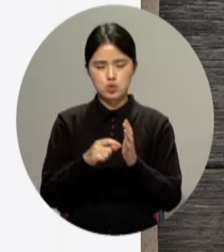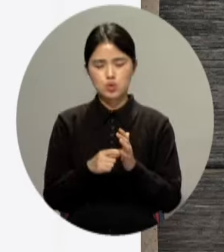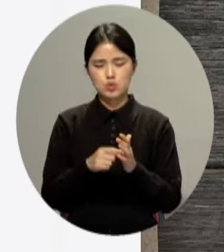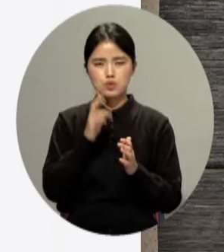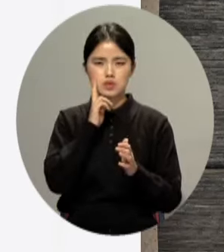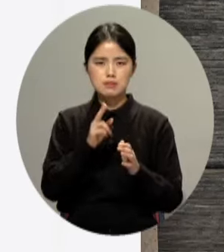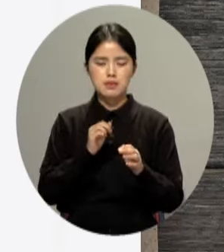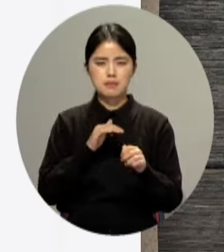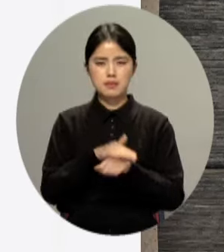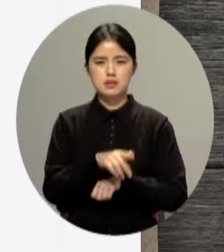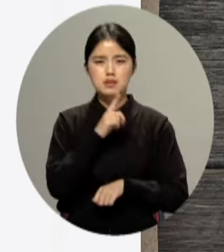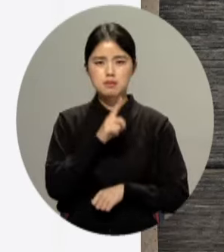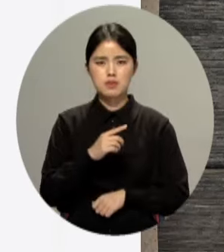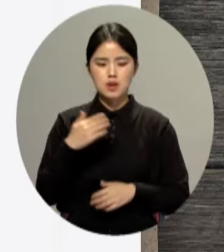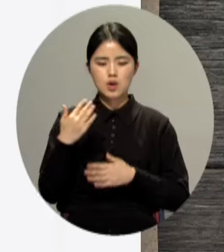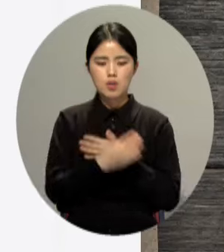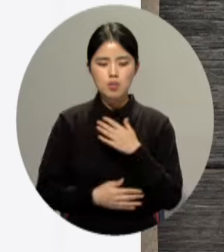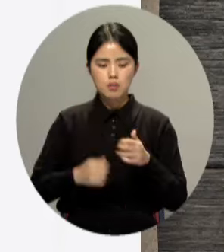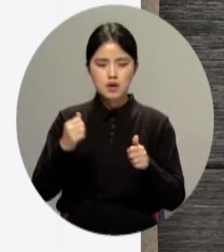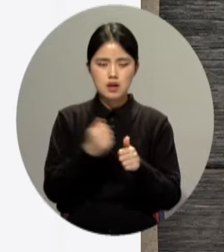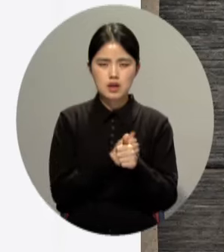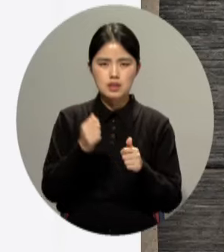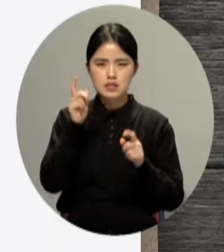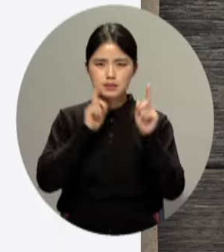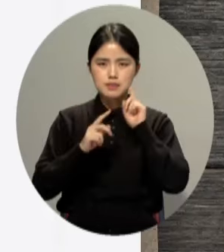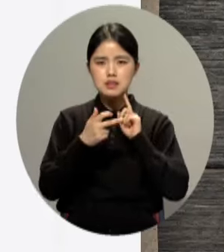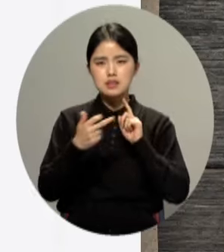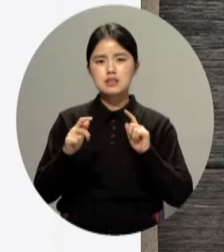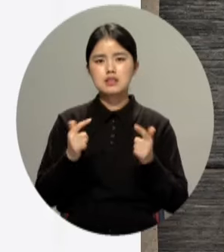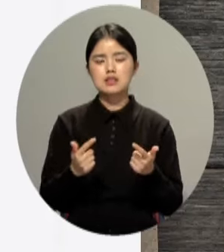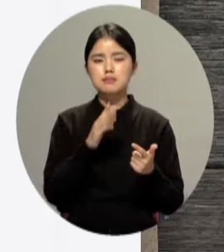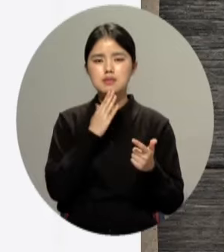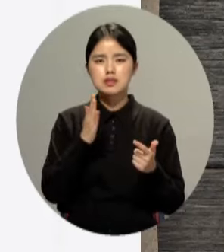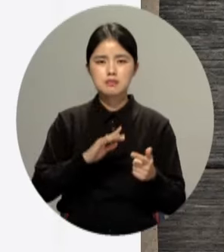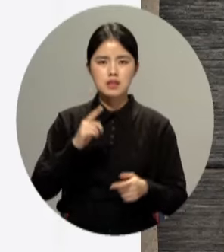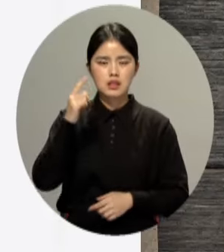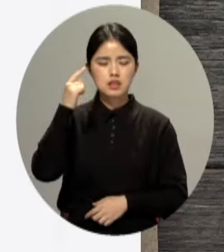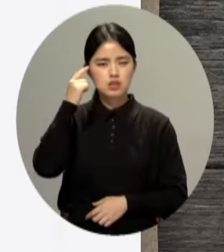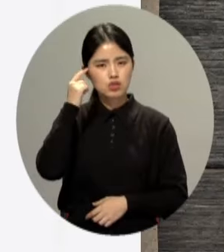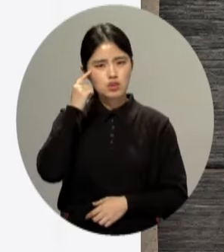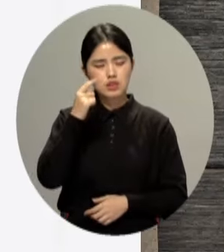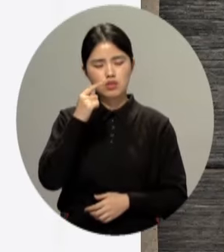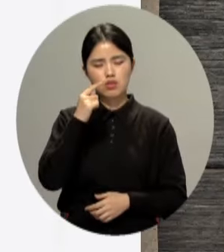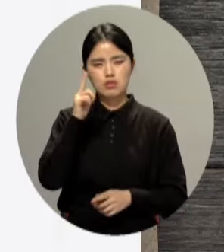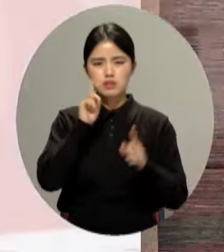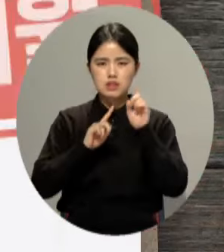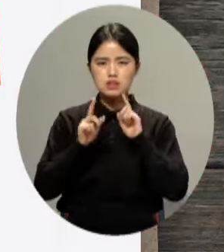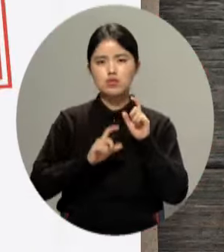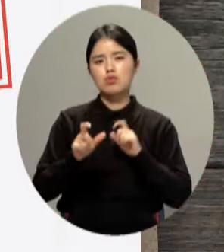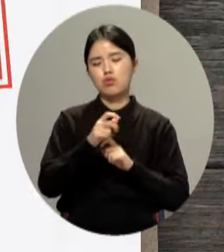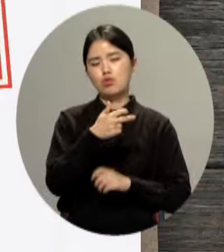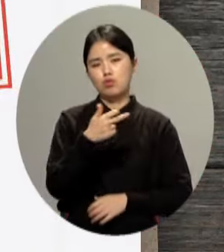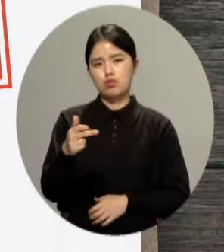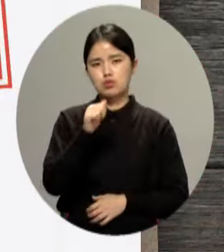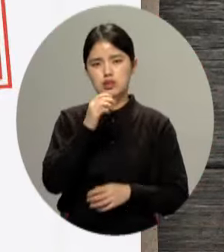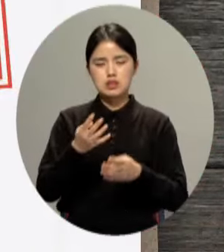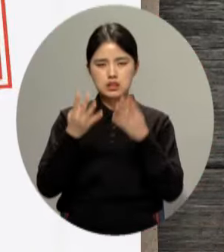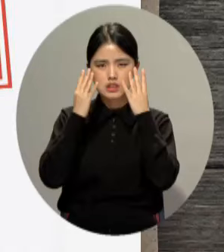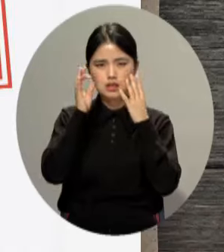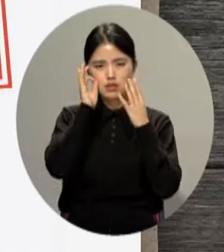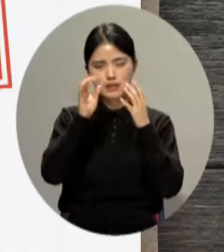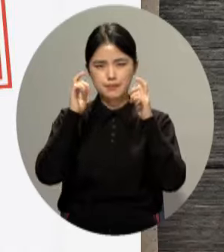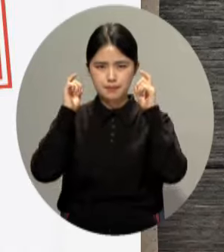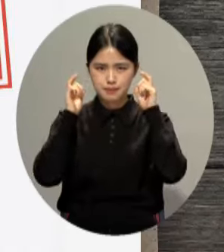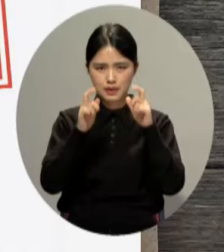지적 신체의 물리적 상처는 크지 않다 하더라도 정신적 상처는 훨씬 크다며 징역 10개월